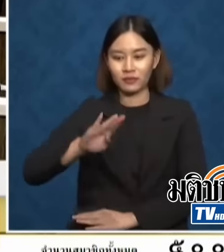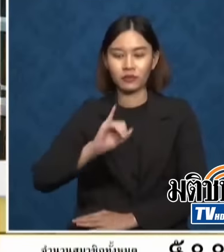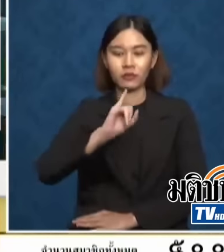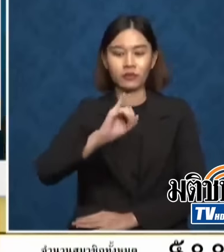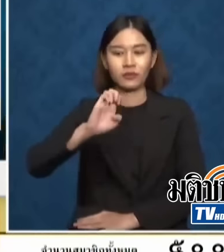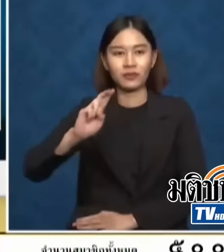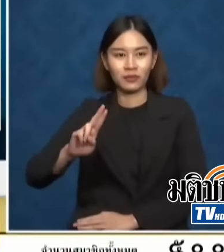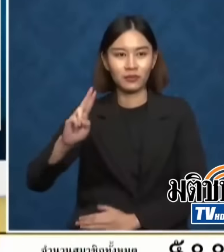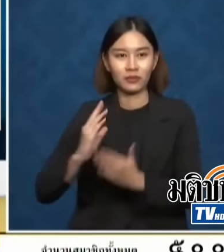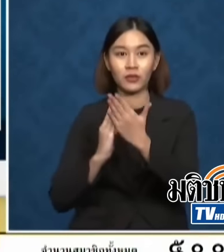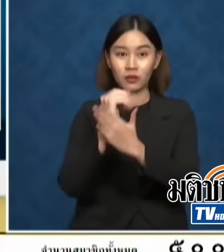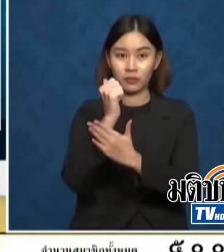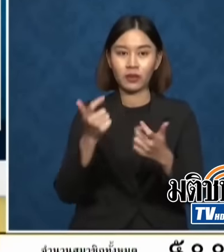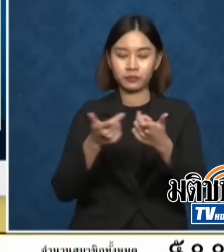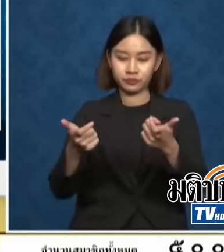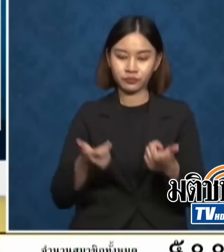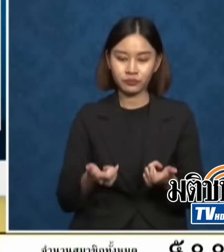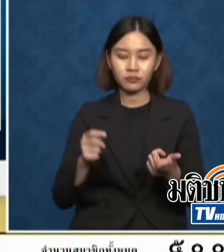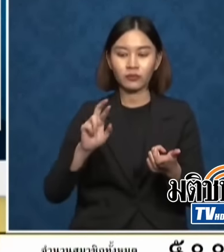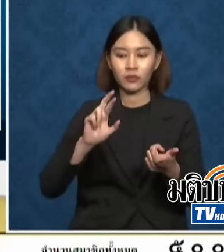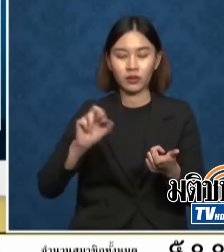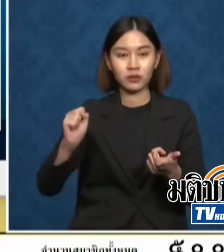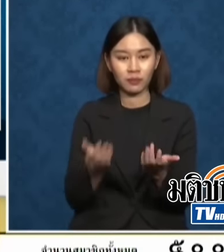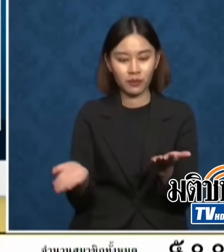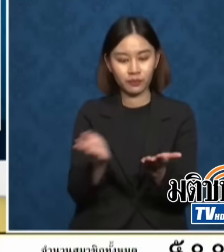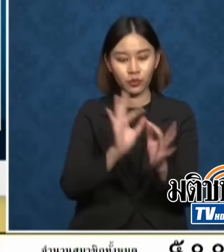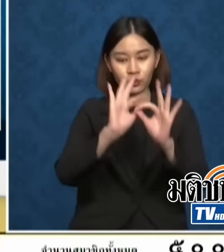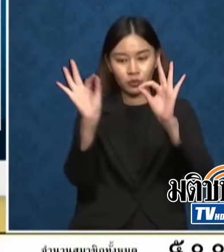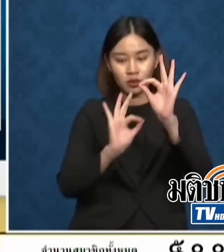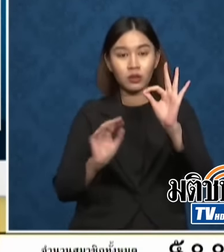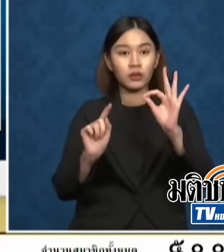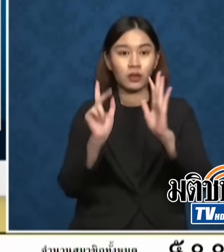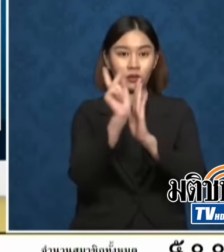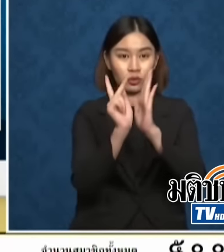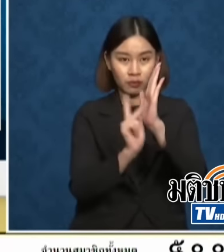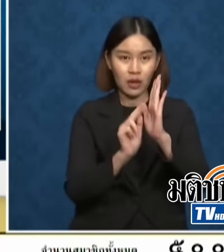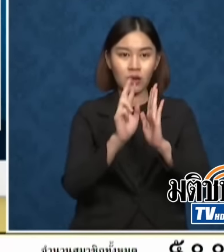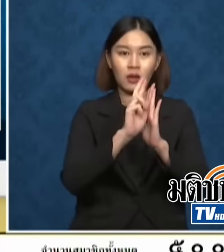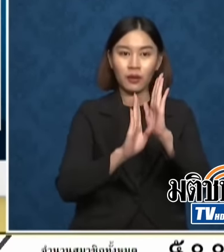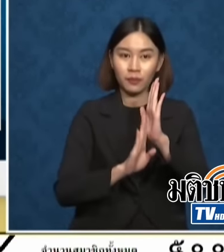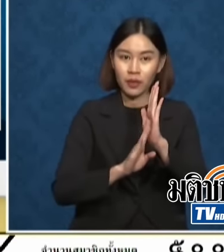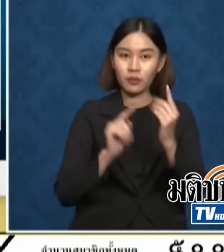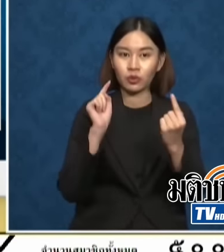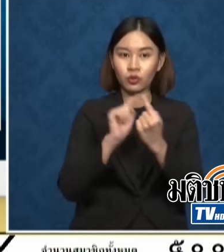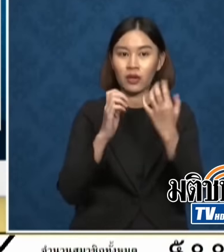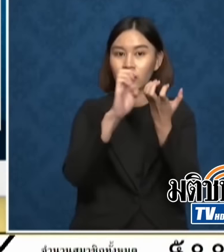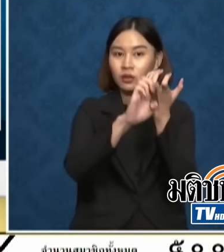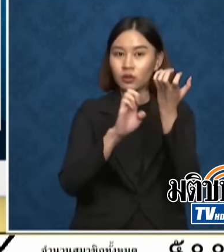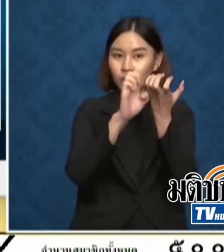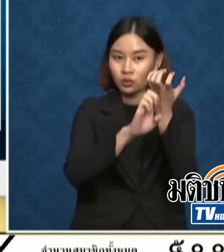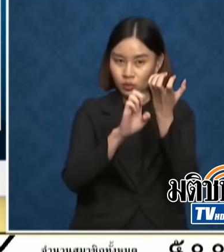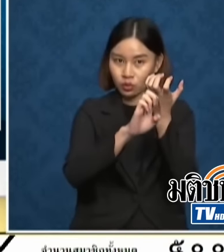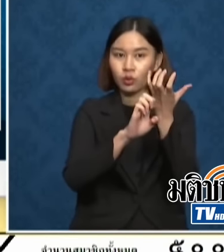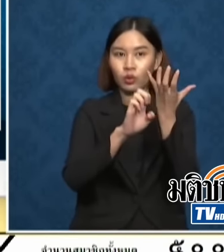IUU ในหนังสือของสภาเขียนไว้ฉบับนี้ครับกฎหมายระเบียบของสหภาพยุโรป